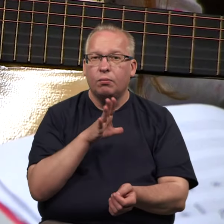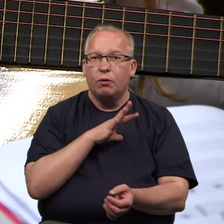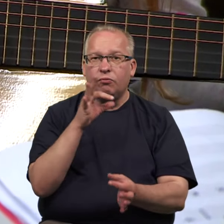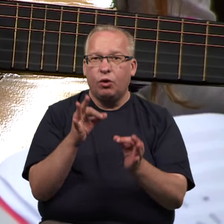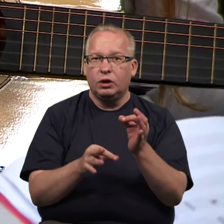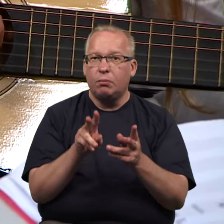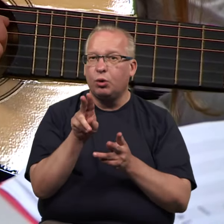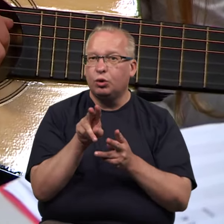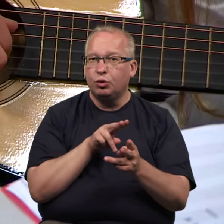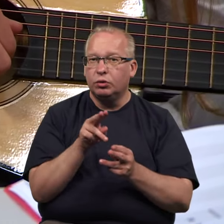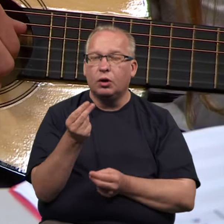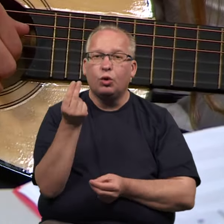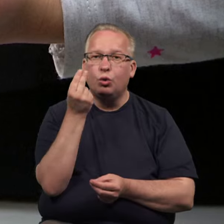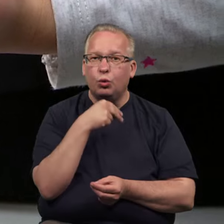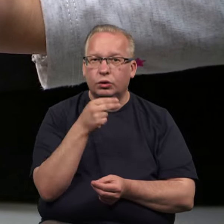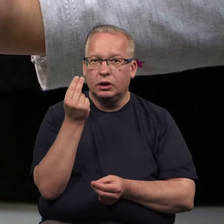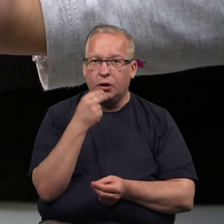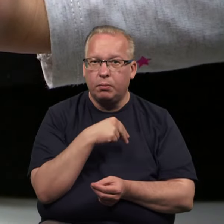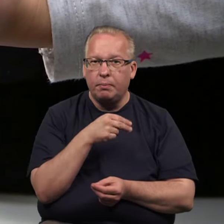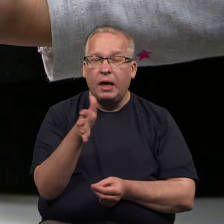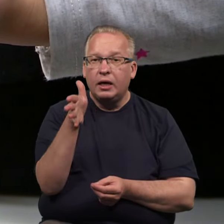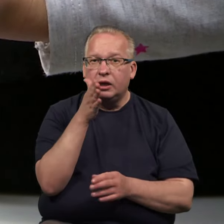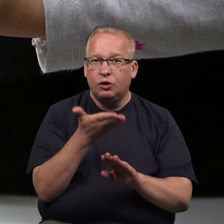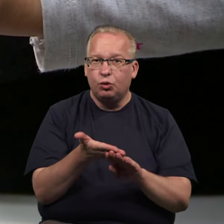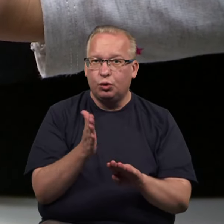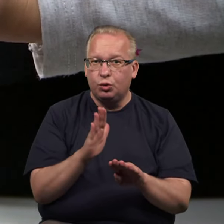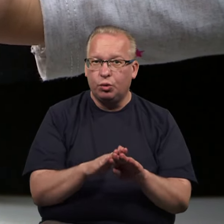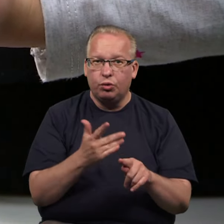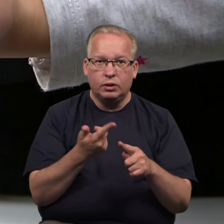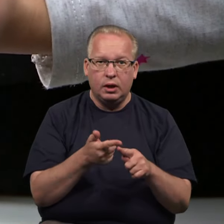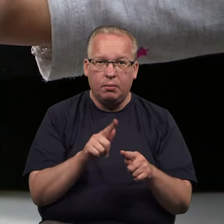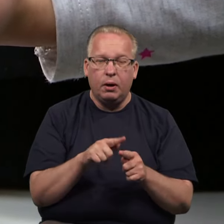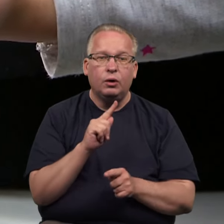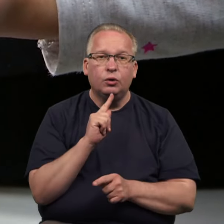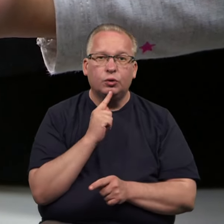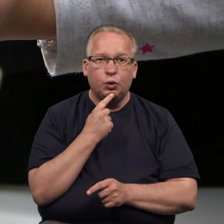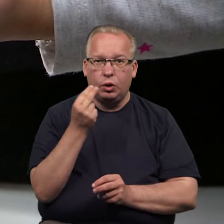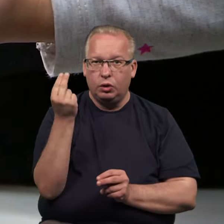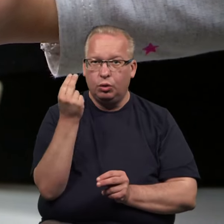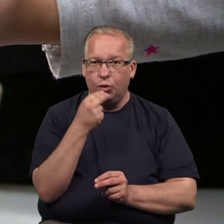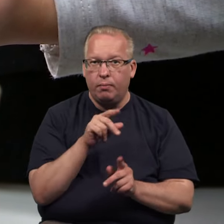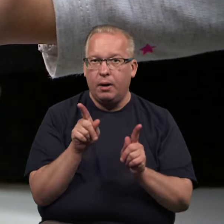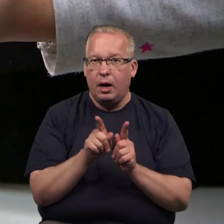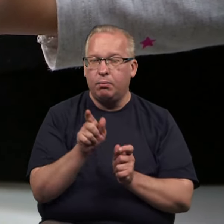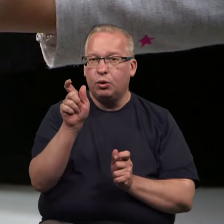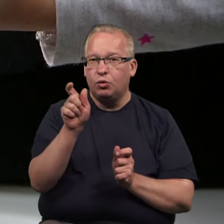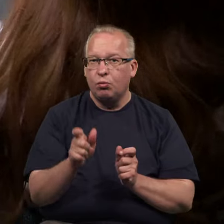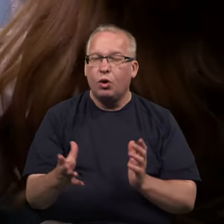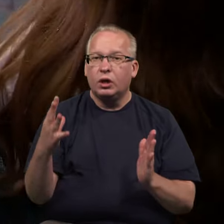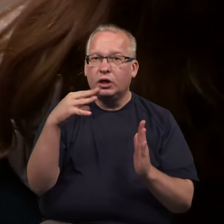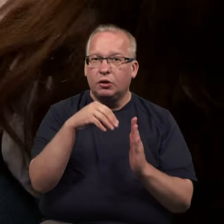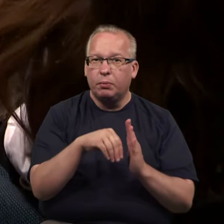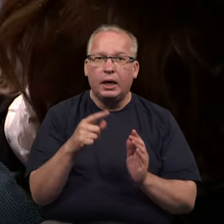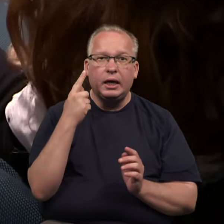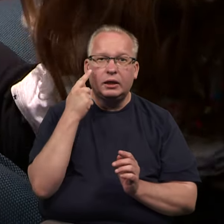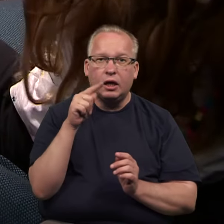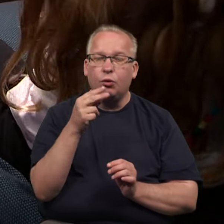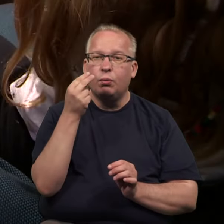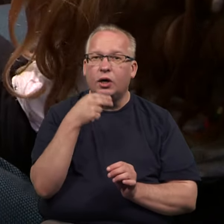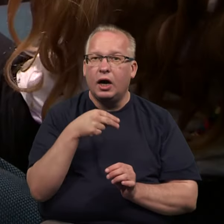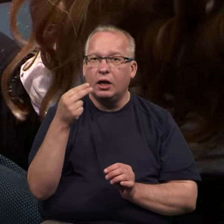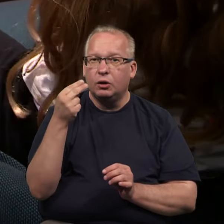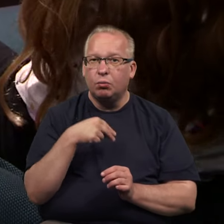už seksualinius nusikaltimus, tyčinius sunkius ir labai sunkius nusikaltimus. Tokie asmenys įtraukiami į įtariamųjų,